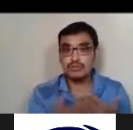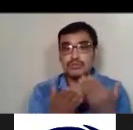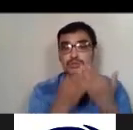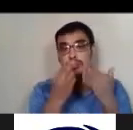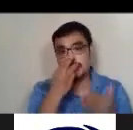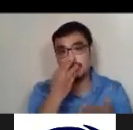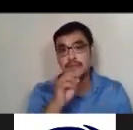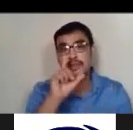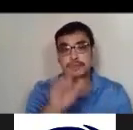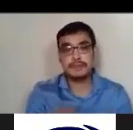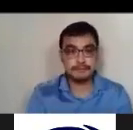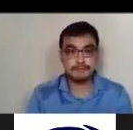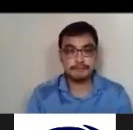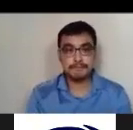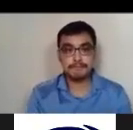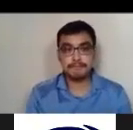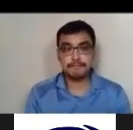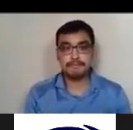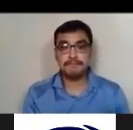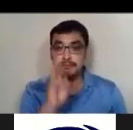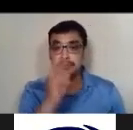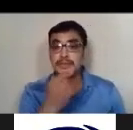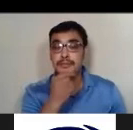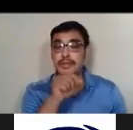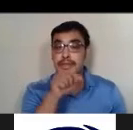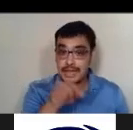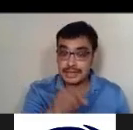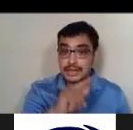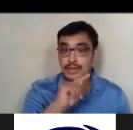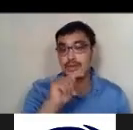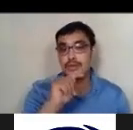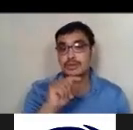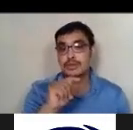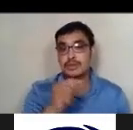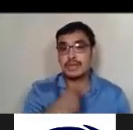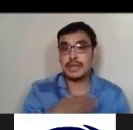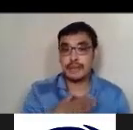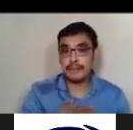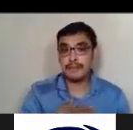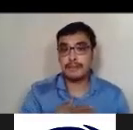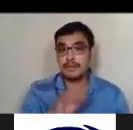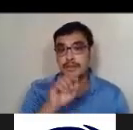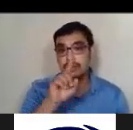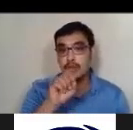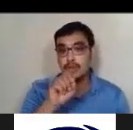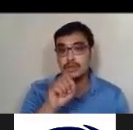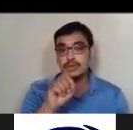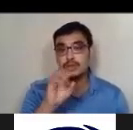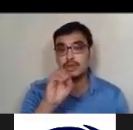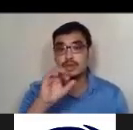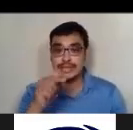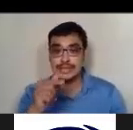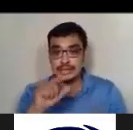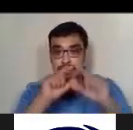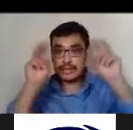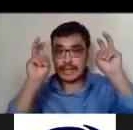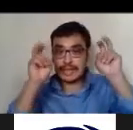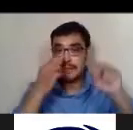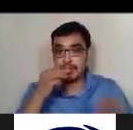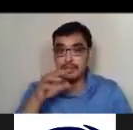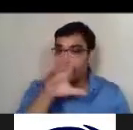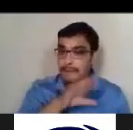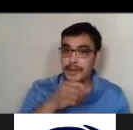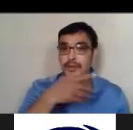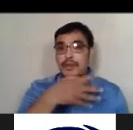नेक्स्ट स्लाइड. अब यसो भनिराख्दा आजको जुन हाम्रो 10 अक्टोबर भोलिको नारा छ त्यो नारामा चाहिँ सबैको